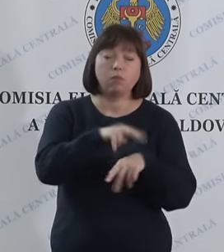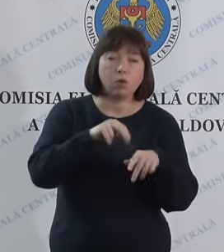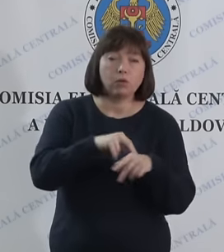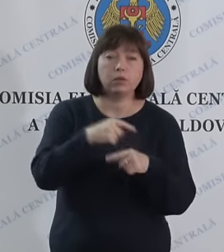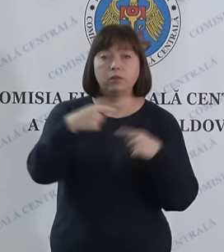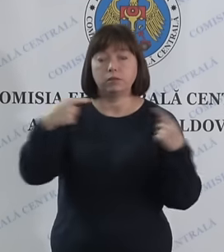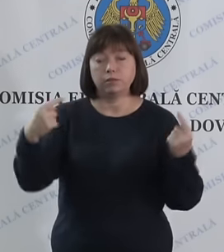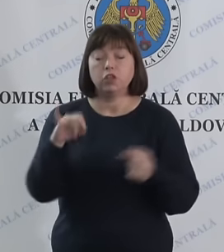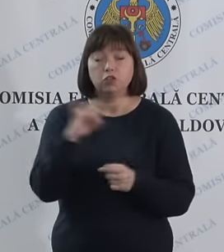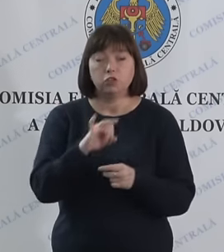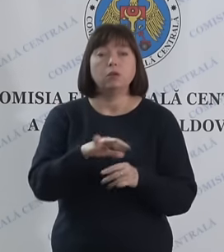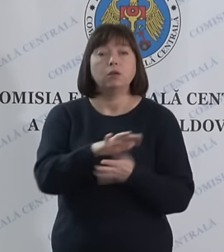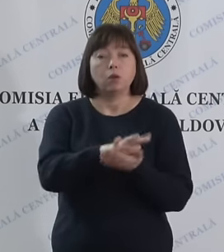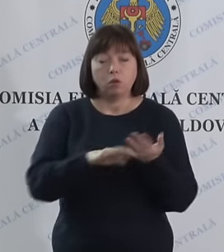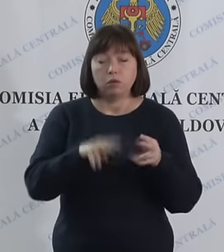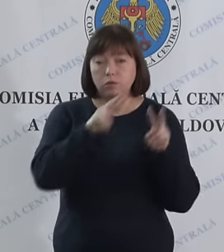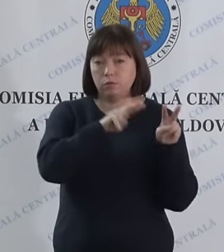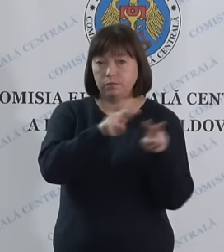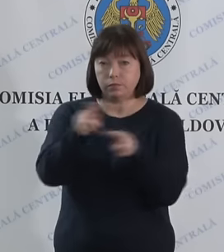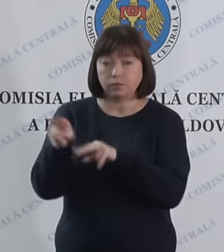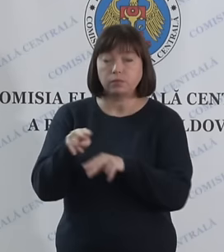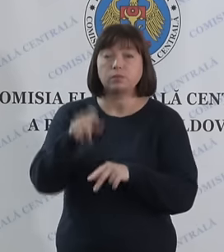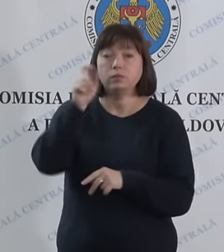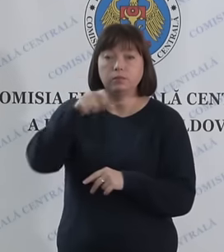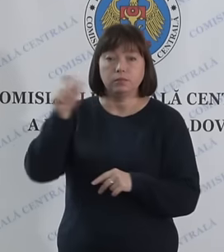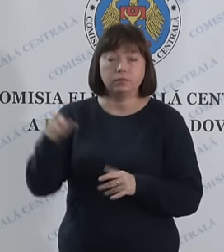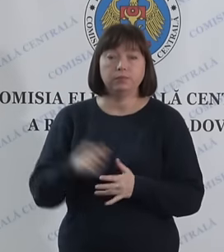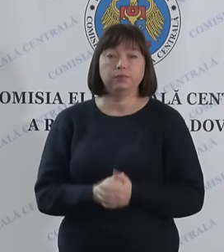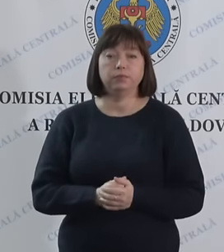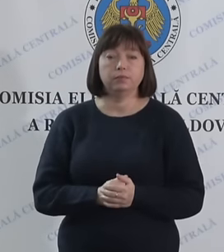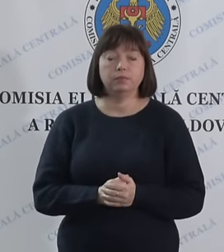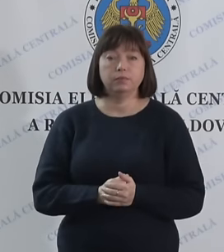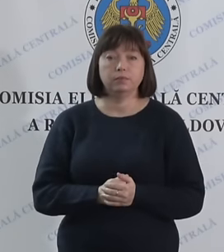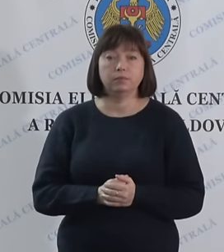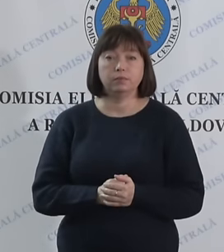și sunt monitorizate de către observatorii electorali.